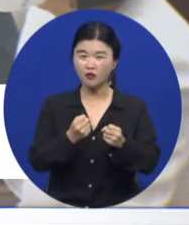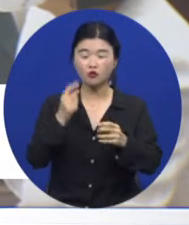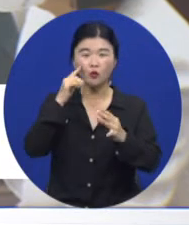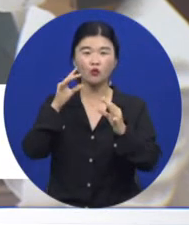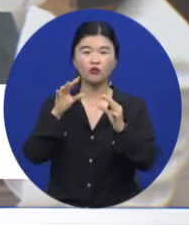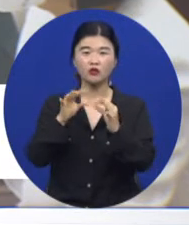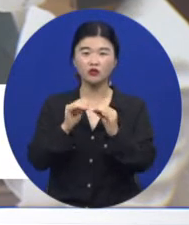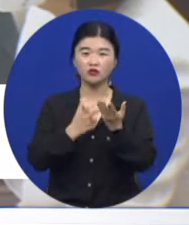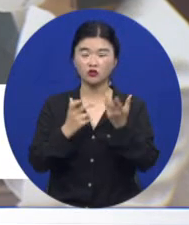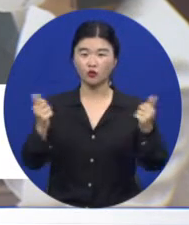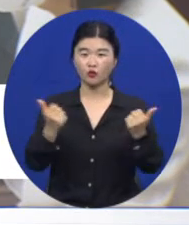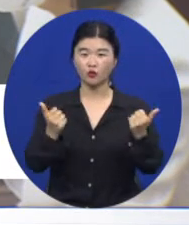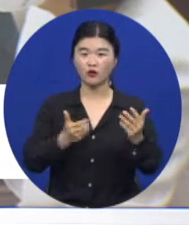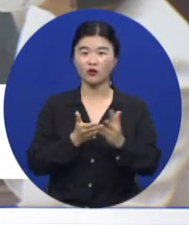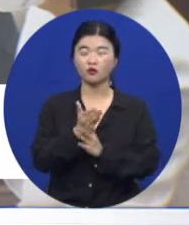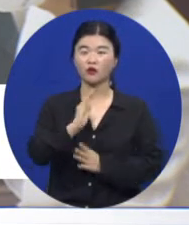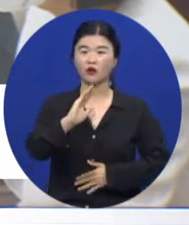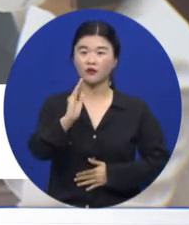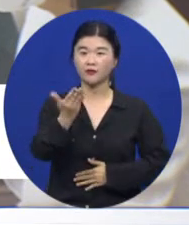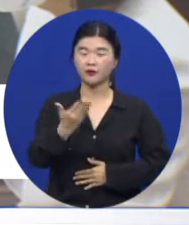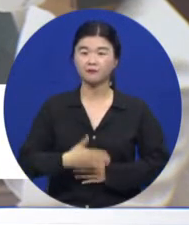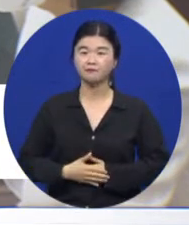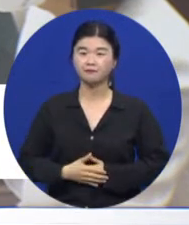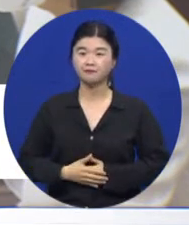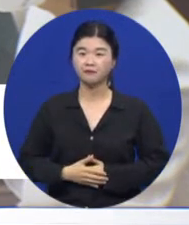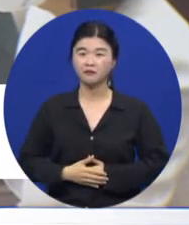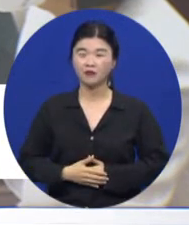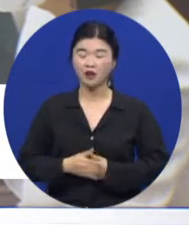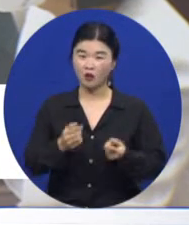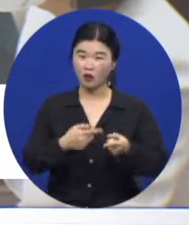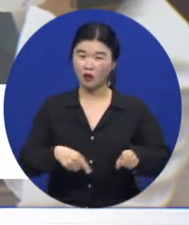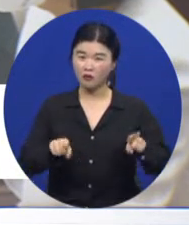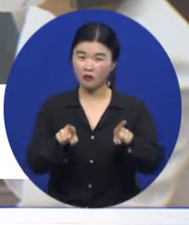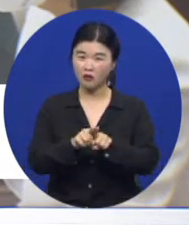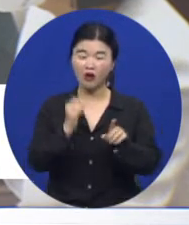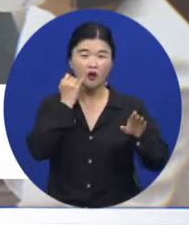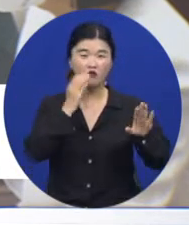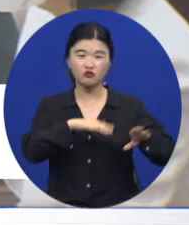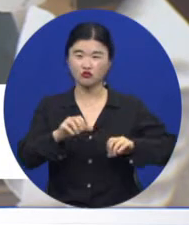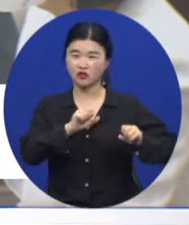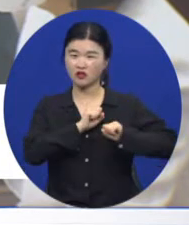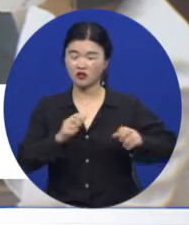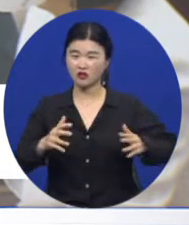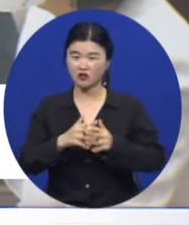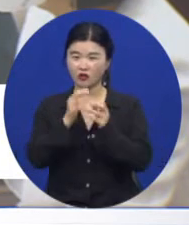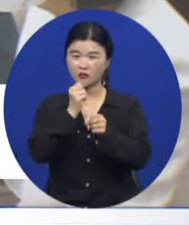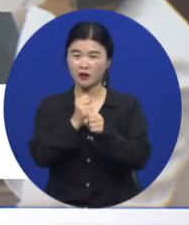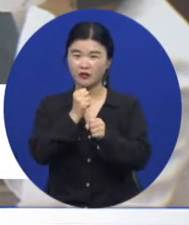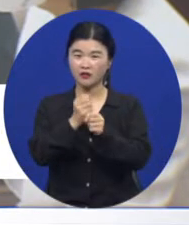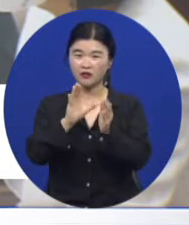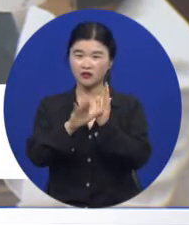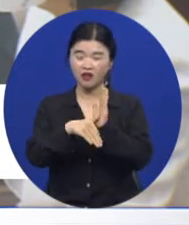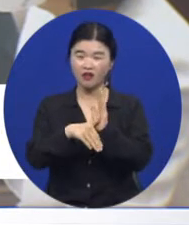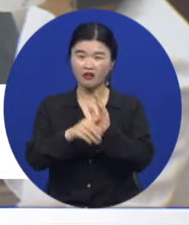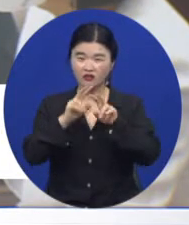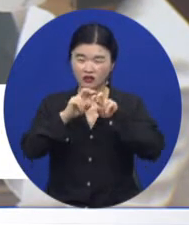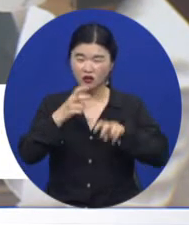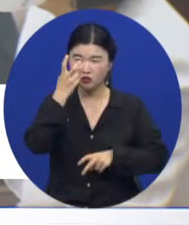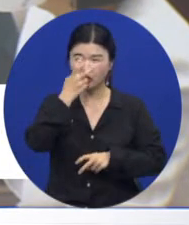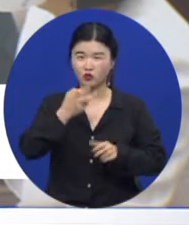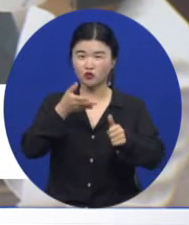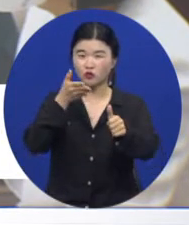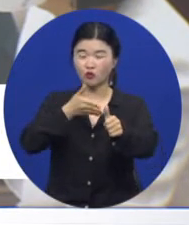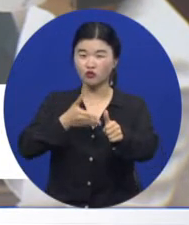상생협력협약체결동의안이 도의회를 통과했습니다. 이와 함께 해군기지 건설 과정에서 발생한 인권침해 진상규명을